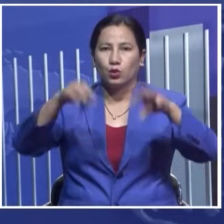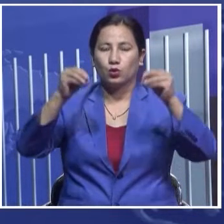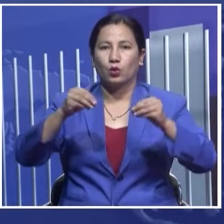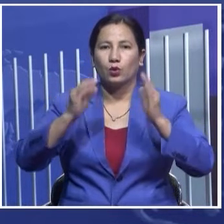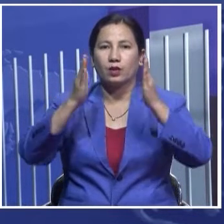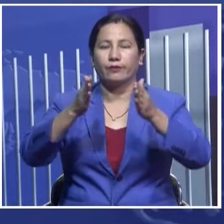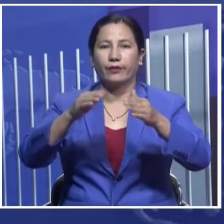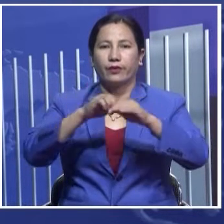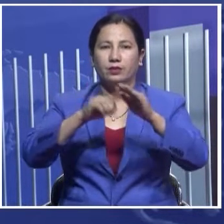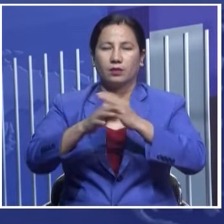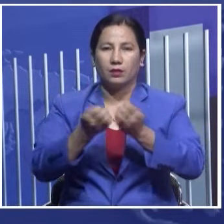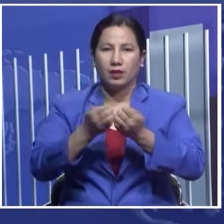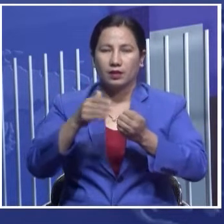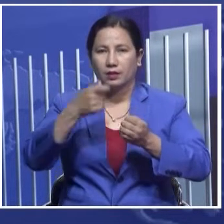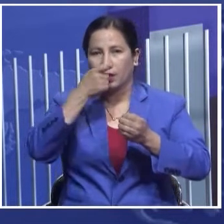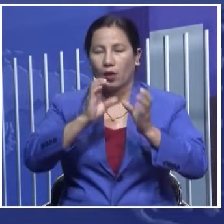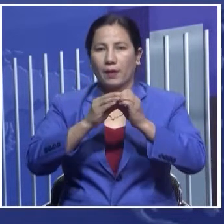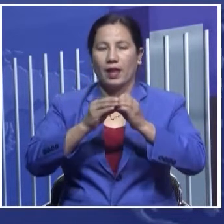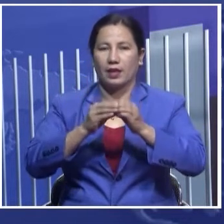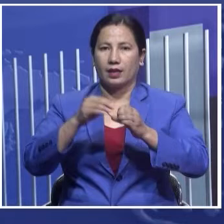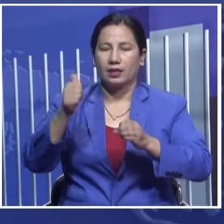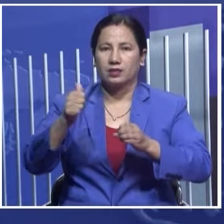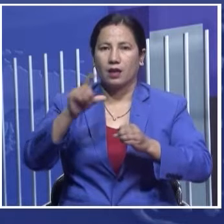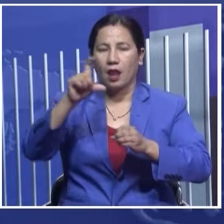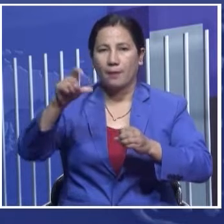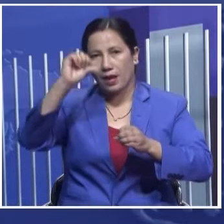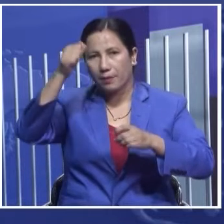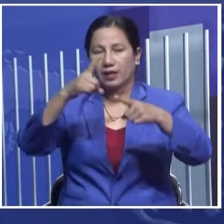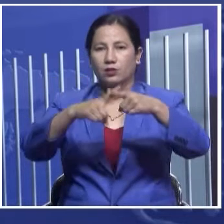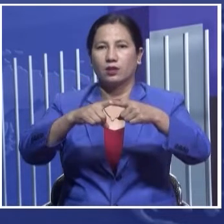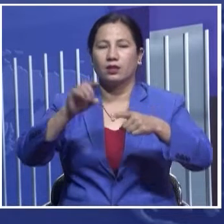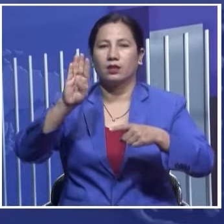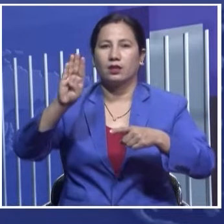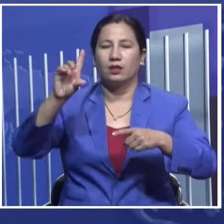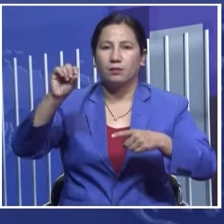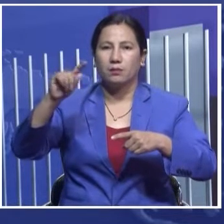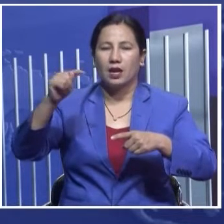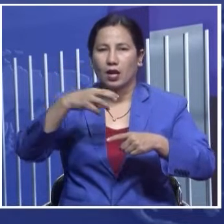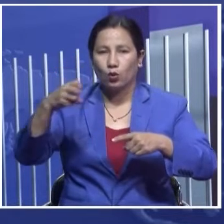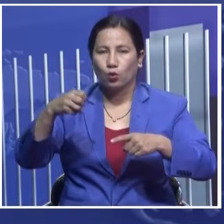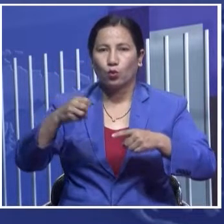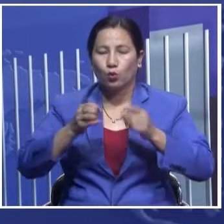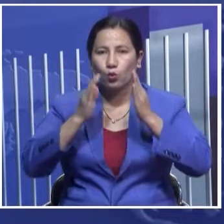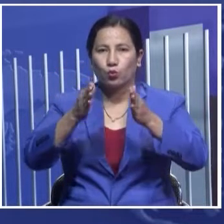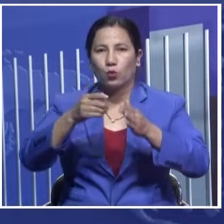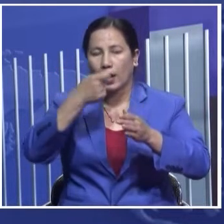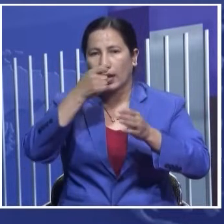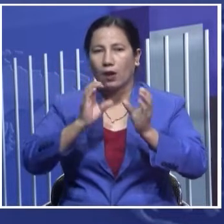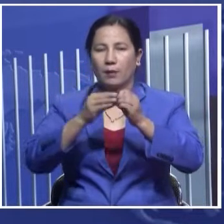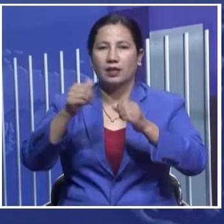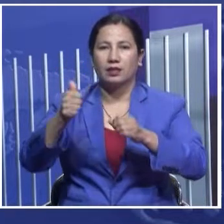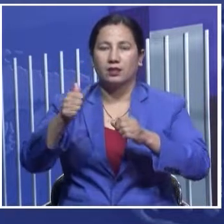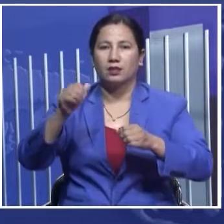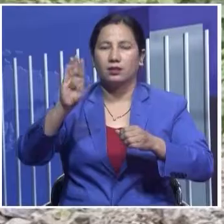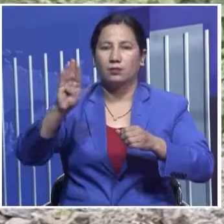छन्। मालिकार्जुन गाउँपालिका 6 बाँकु स्थित नेपाल भारत जोड्ने बाँकु द्वाली सेरा पुल र ब्यास गाउँपालिका 6